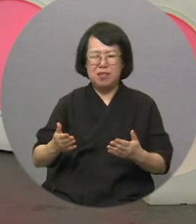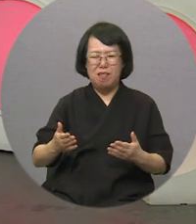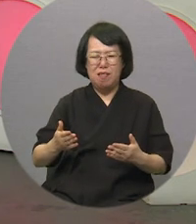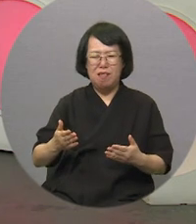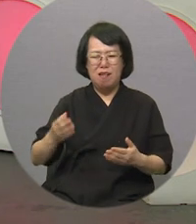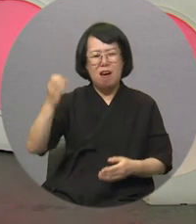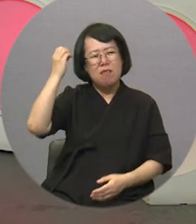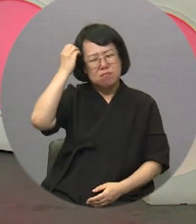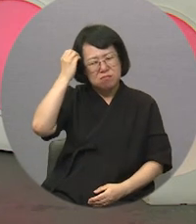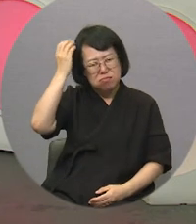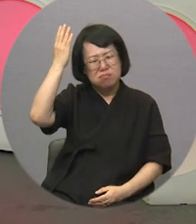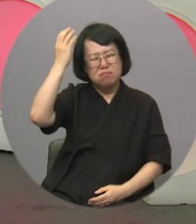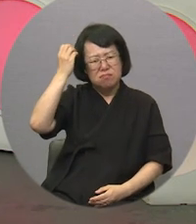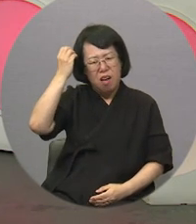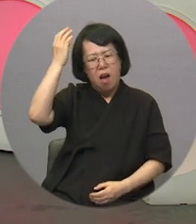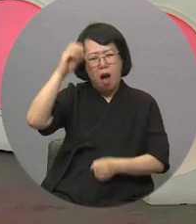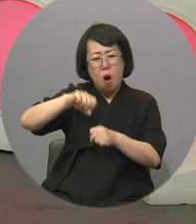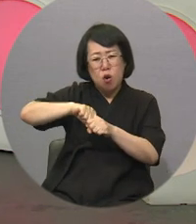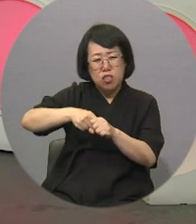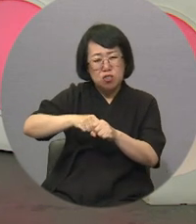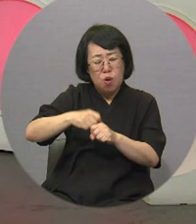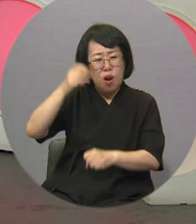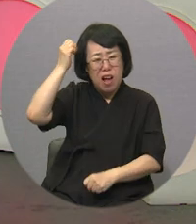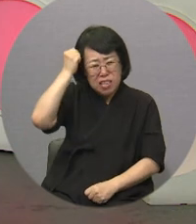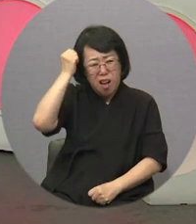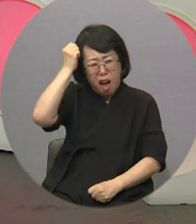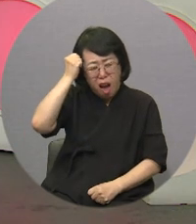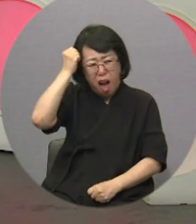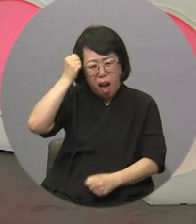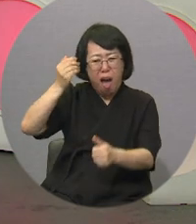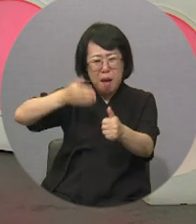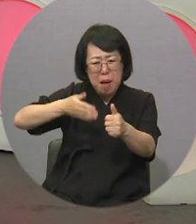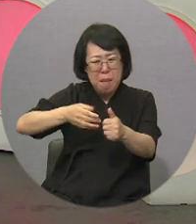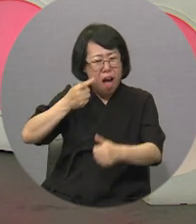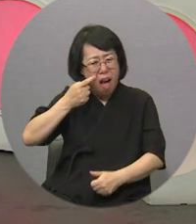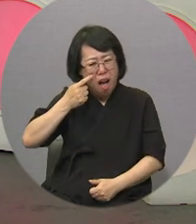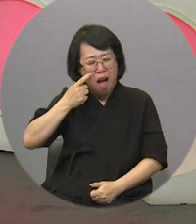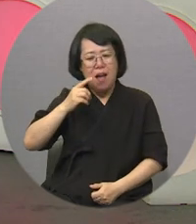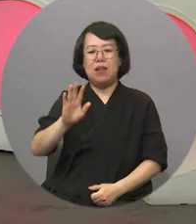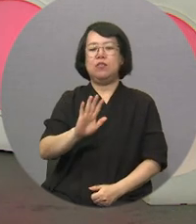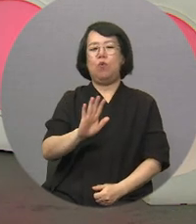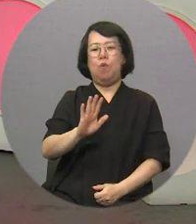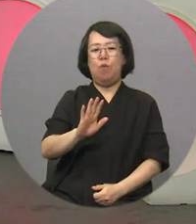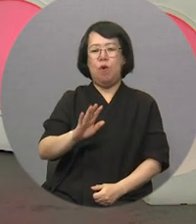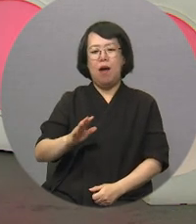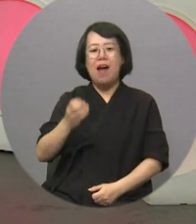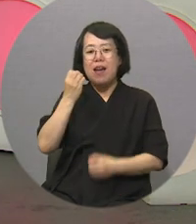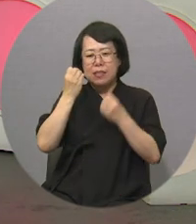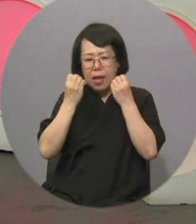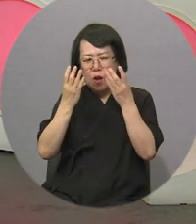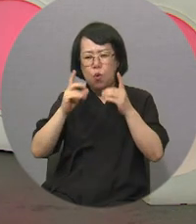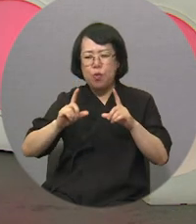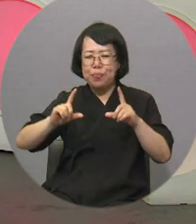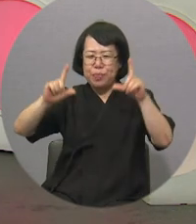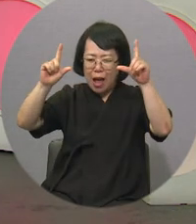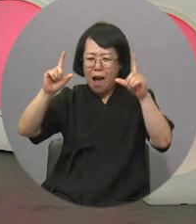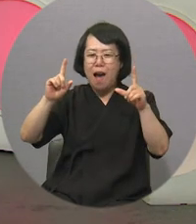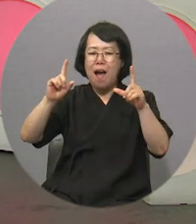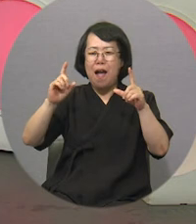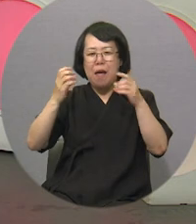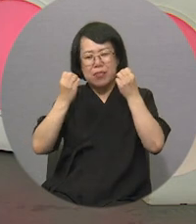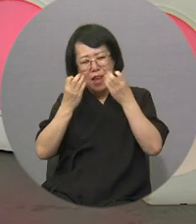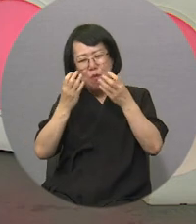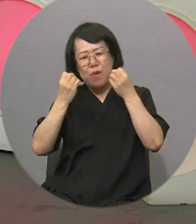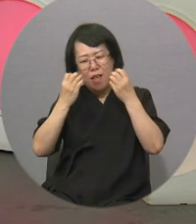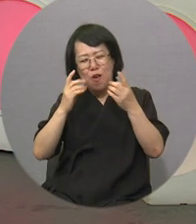기억을 억지로 붙잡는 것이 아니라 새로운 하루하루를 채워가는 기적 같은 삶이